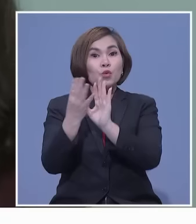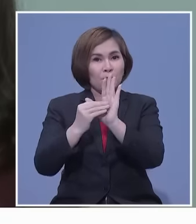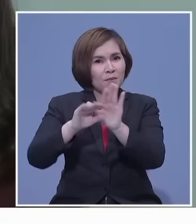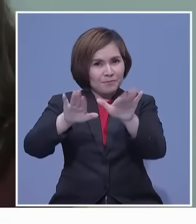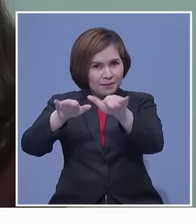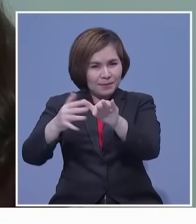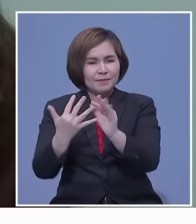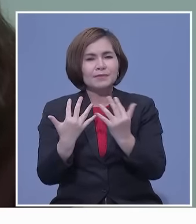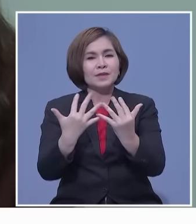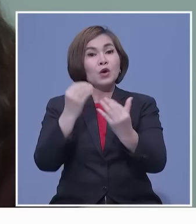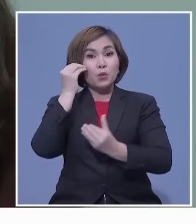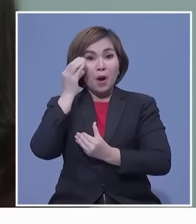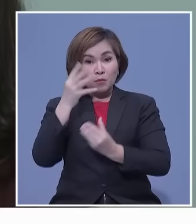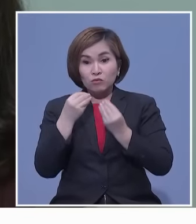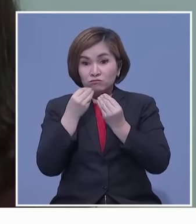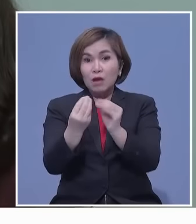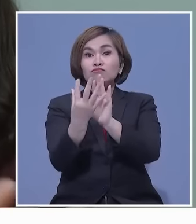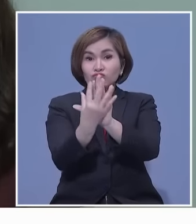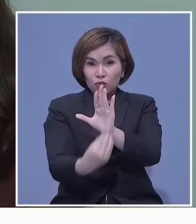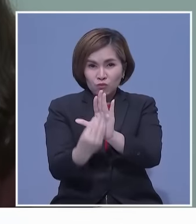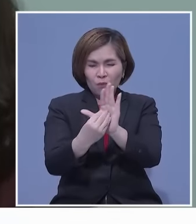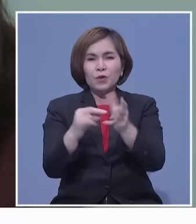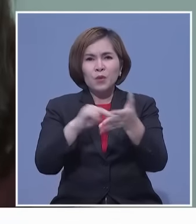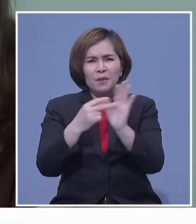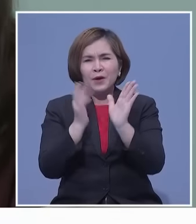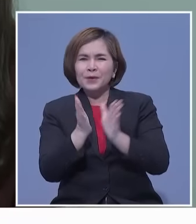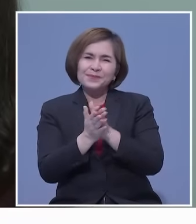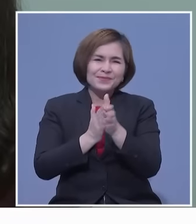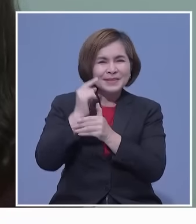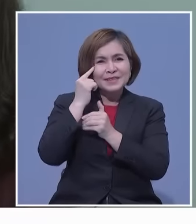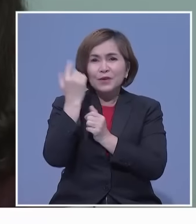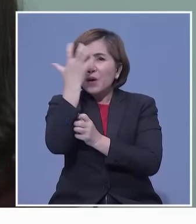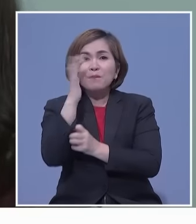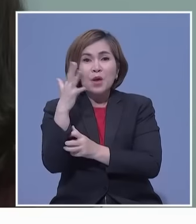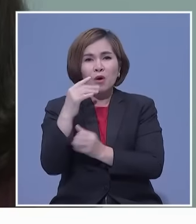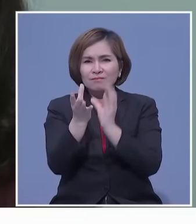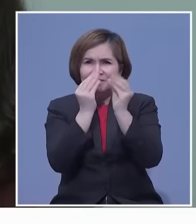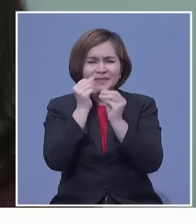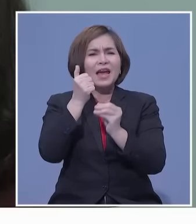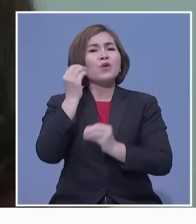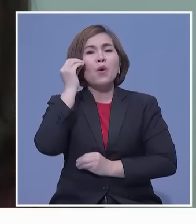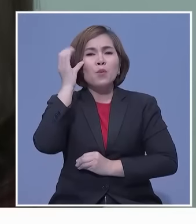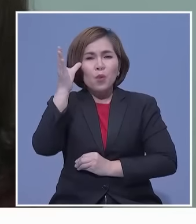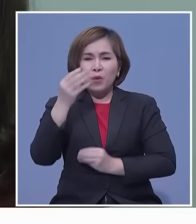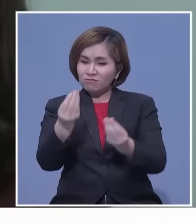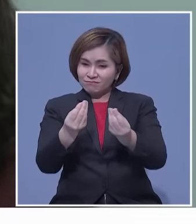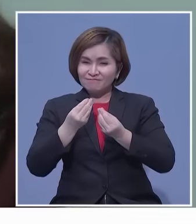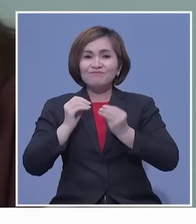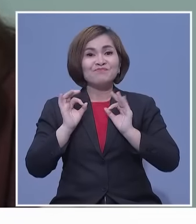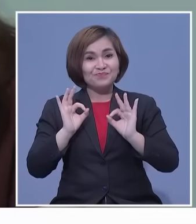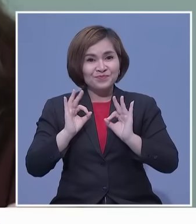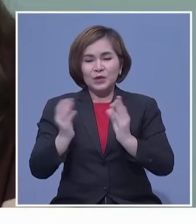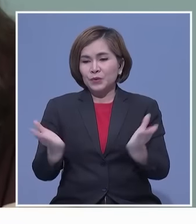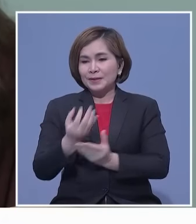คือ 1ใช้ความรู้อเมื่อเป็นความรู้เปิดประตูทุกคนจะไม่มองว่าหลอกแต่จะมองว่าให้ก่อนให้ความรู้คือให้